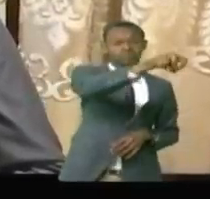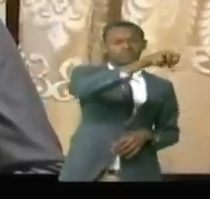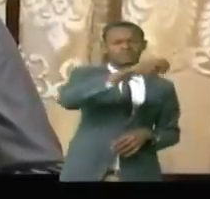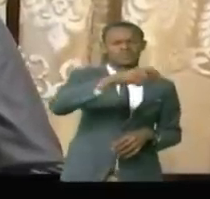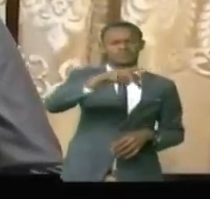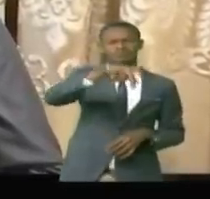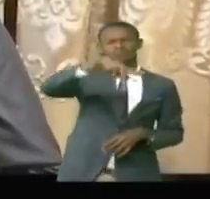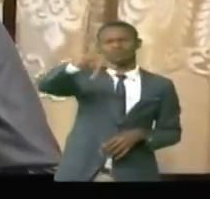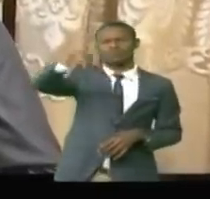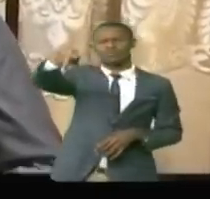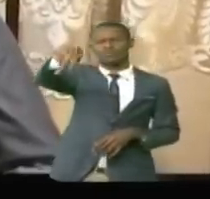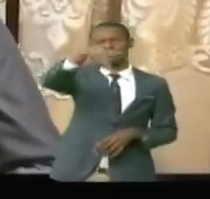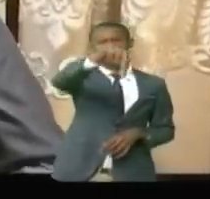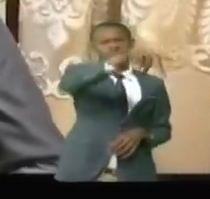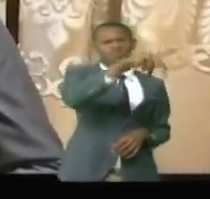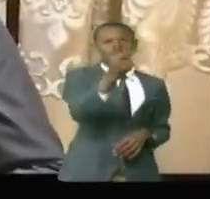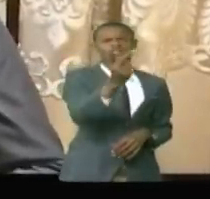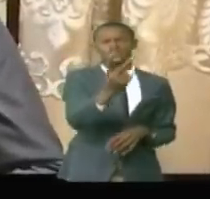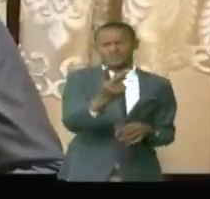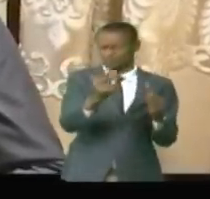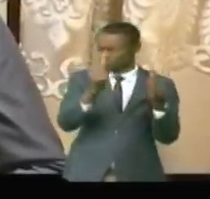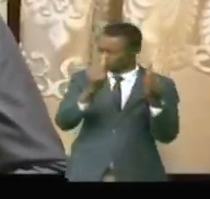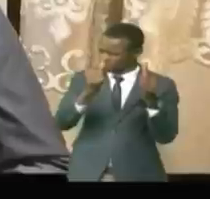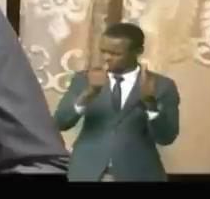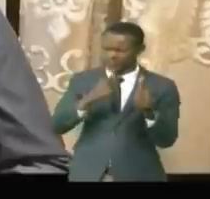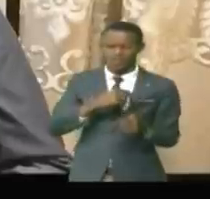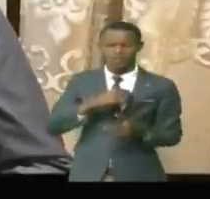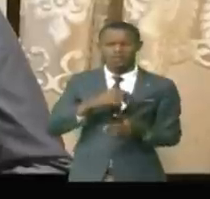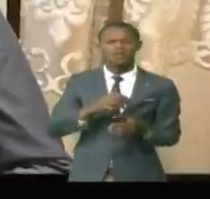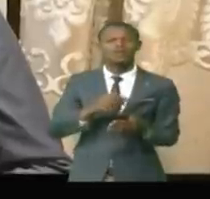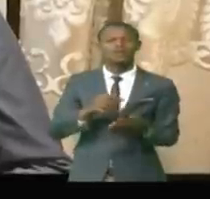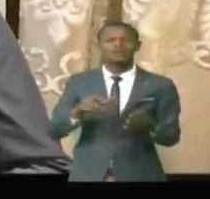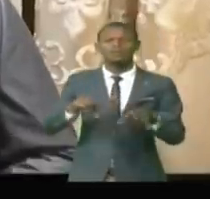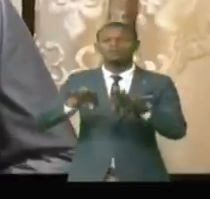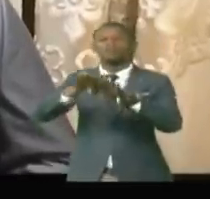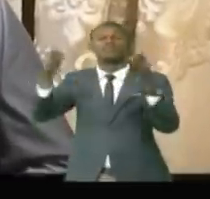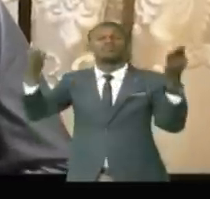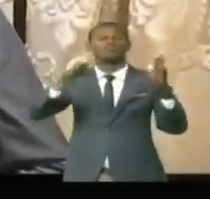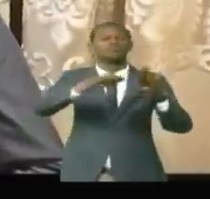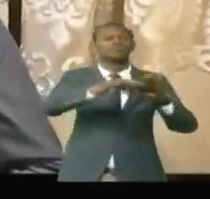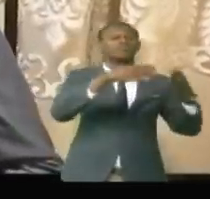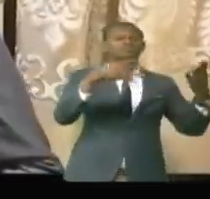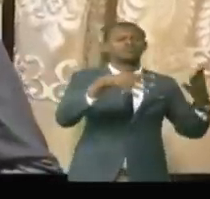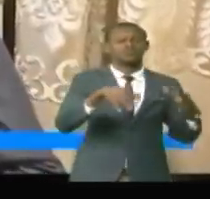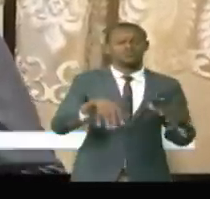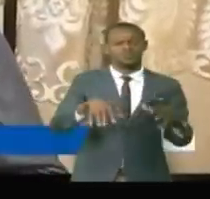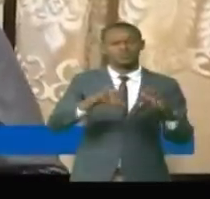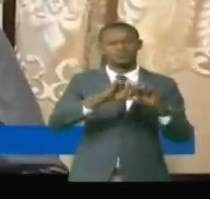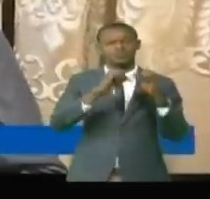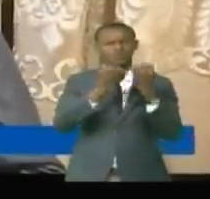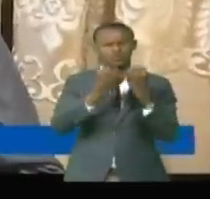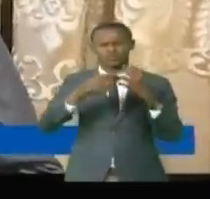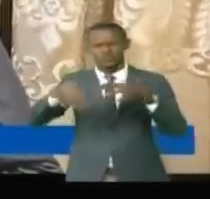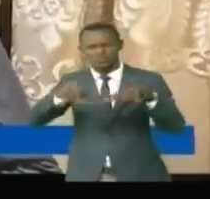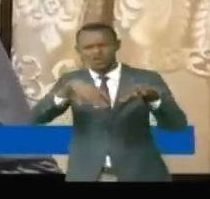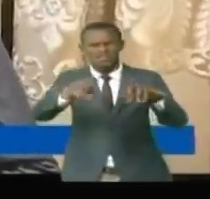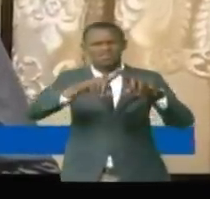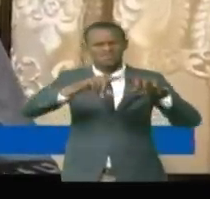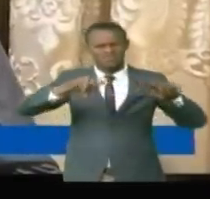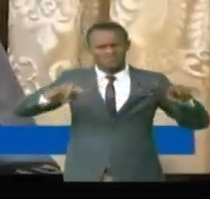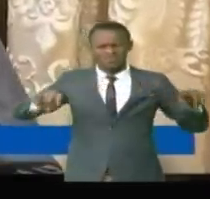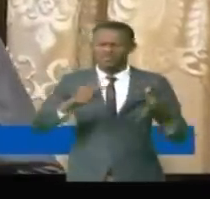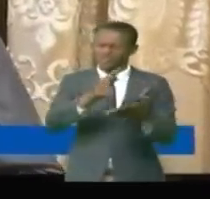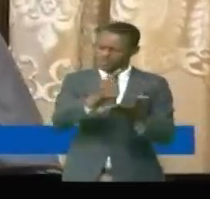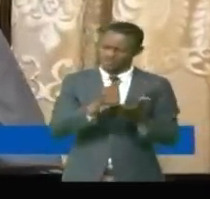Zambie, bénéficieront de ces grands ponts qui vont nous relier désormais. Comme nous le savons tous, chaque état-major se